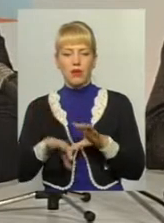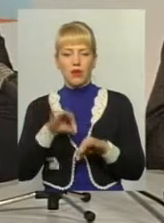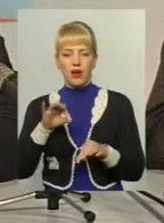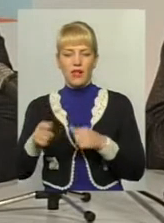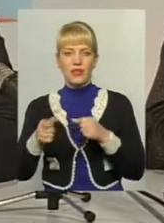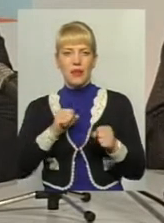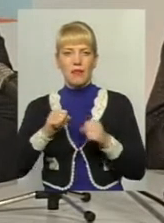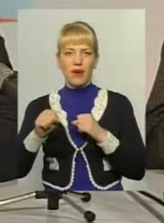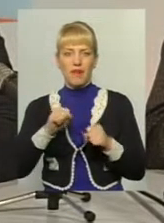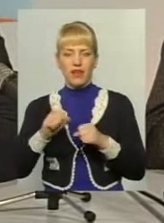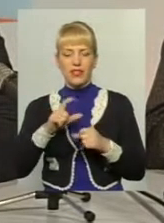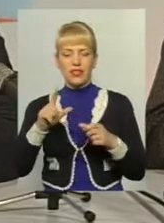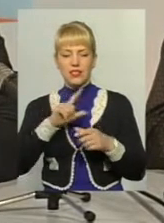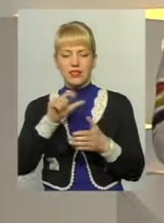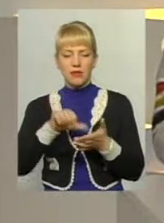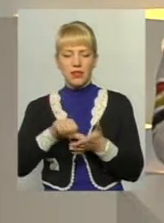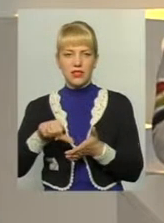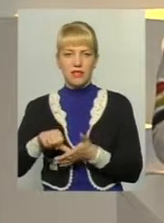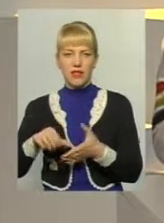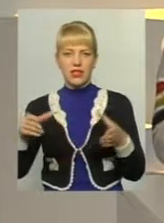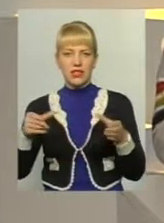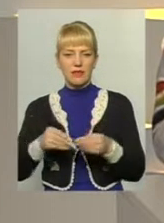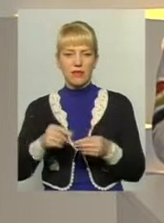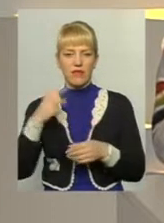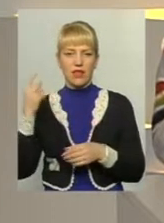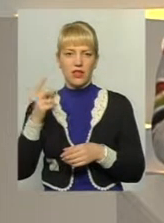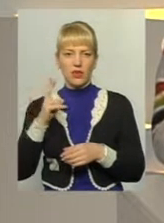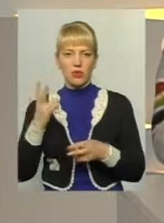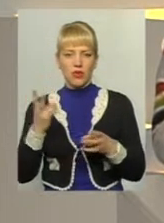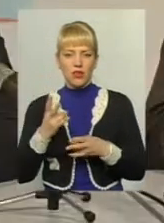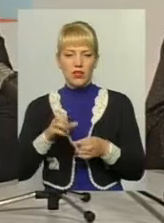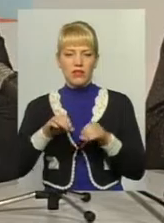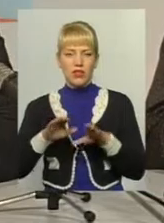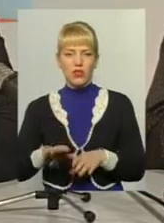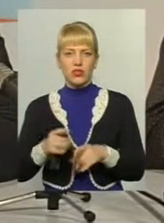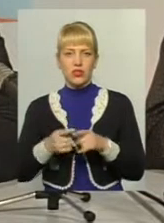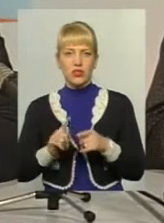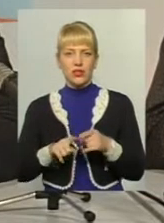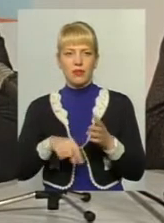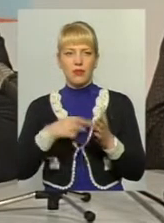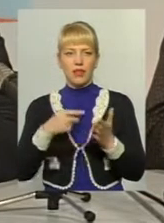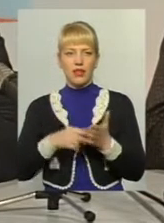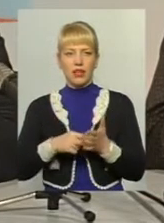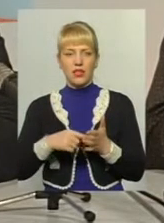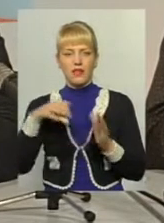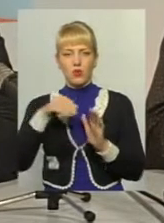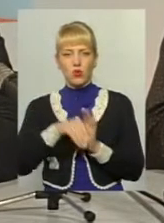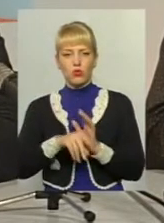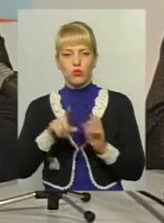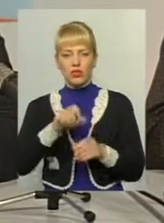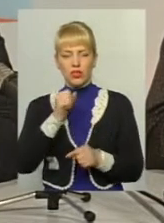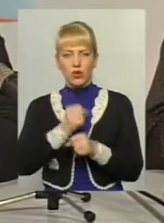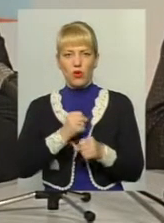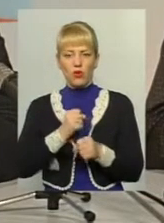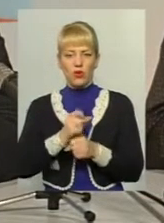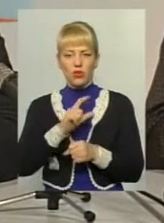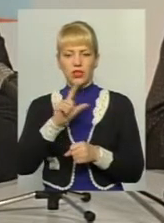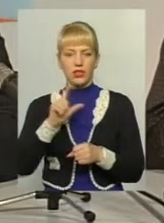працюють? В основному з боржниками працюють через правління. Це якби виконавчий орган любого